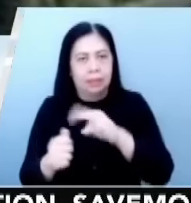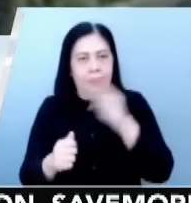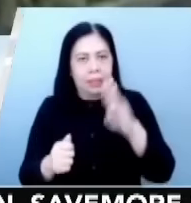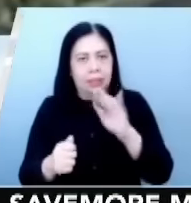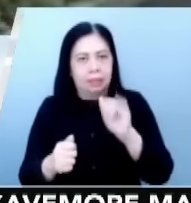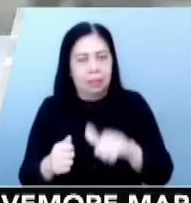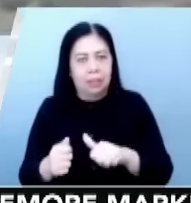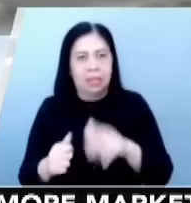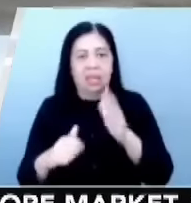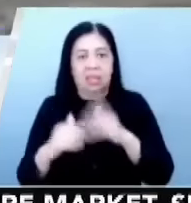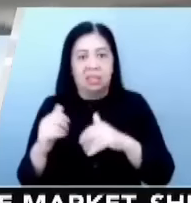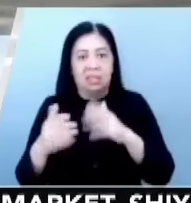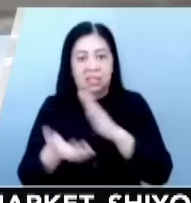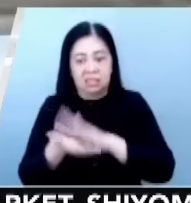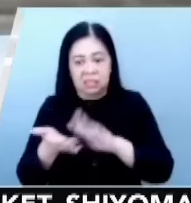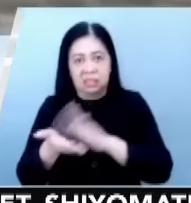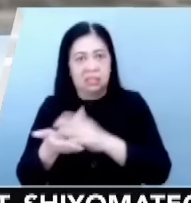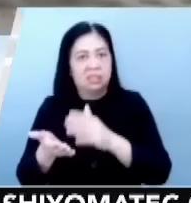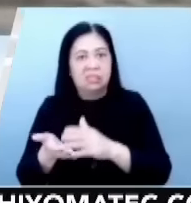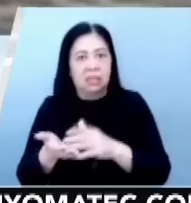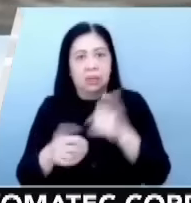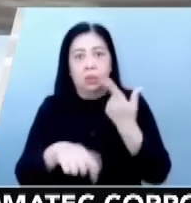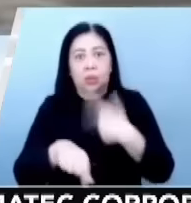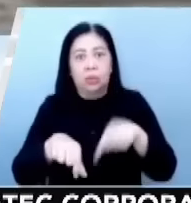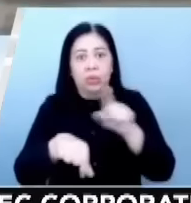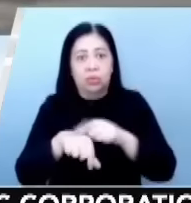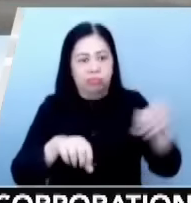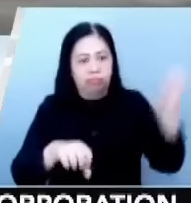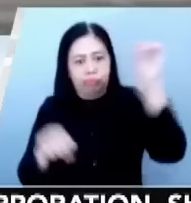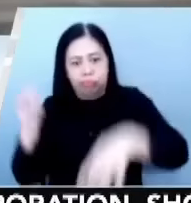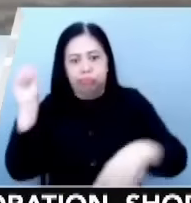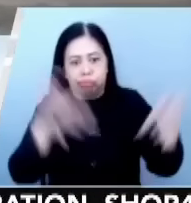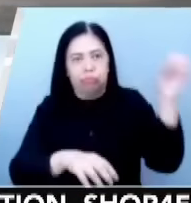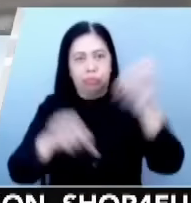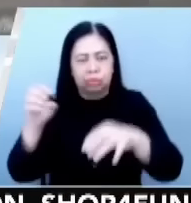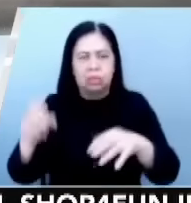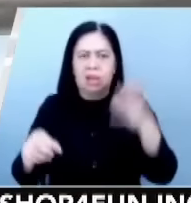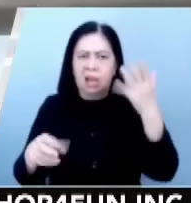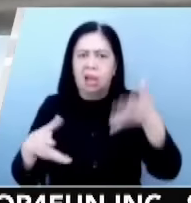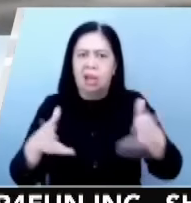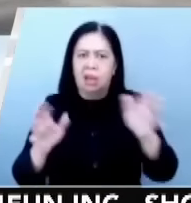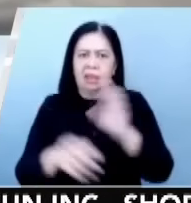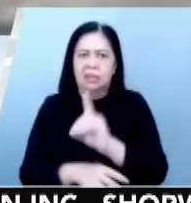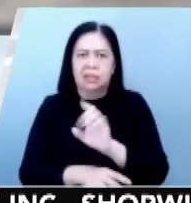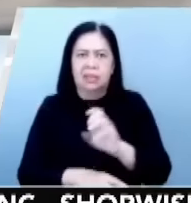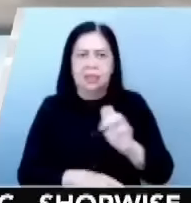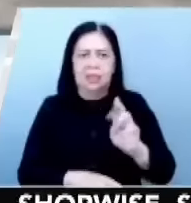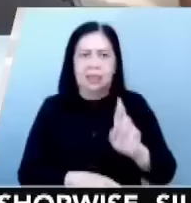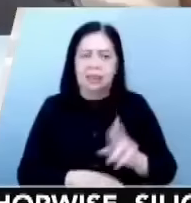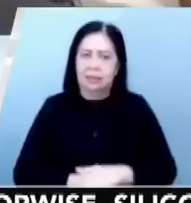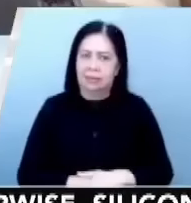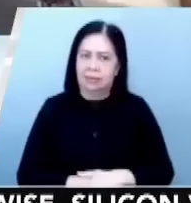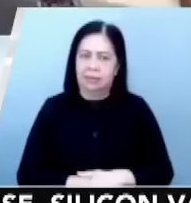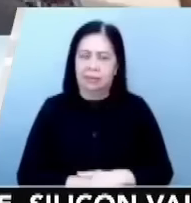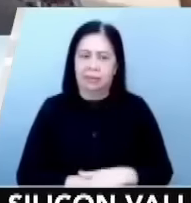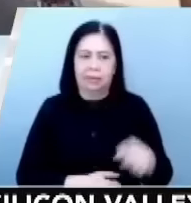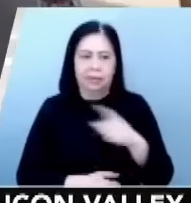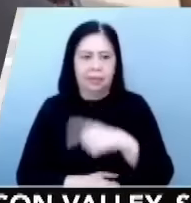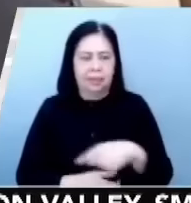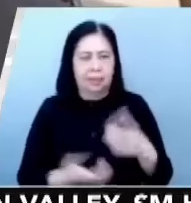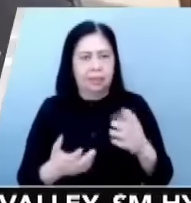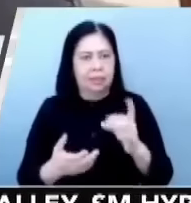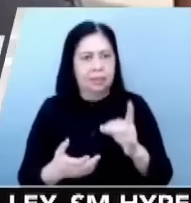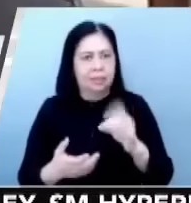ay dredging at reclamation umano ang pinayagan ng DENR. Wala na yung ating coral reefs, 80% to 90% wala sa kabuhayan